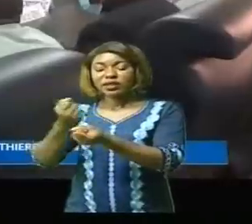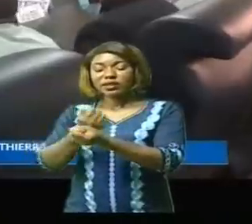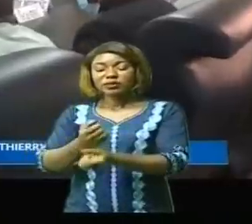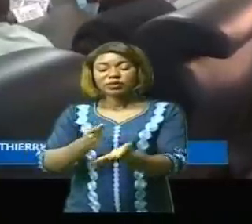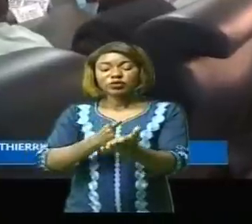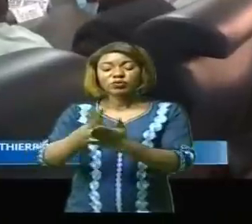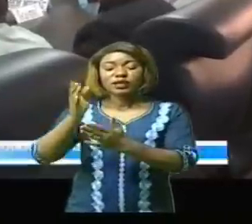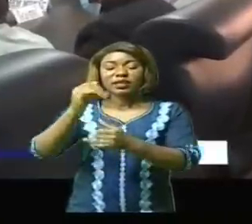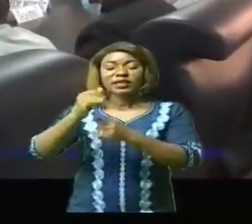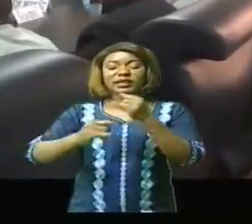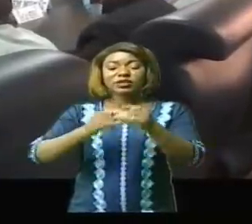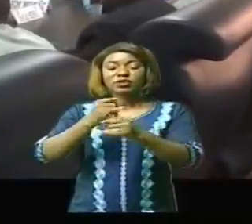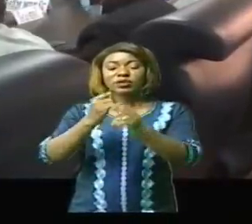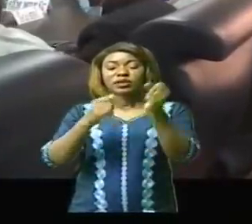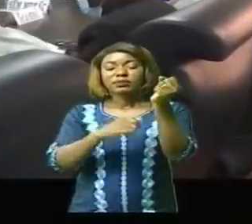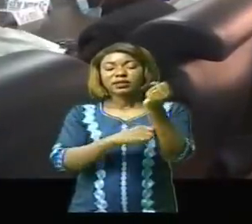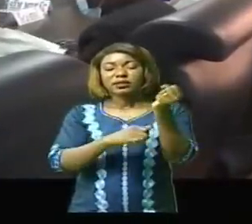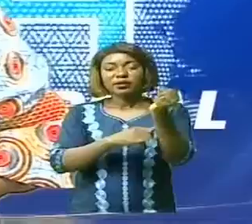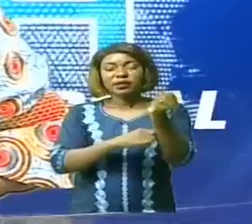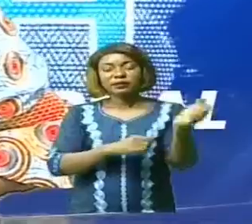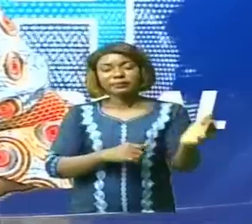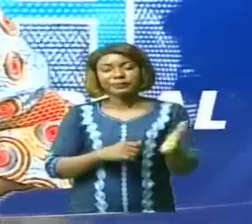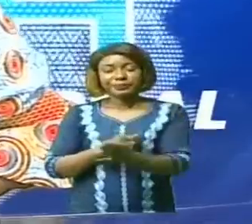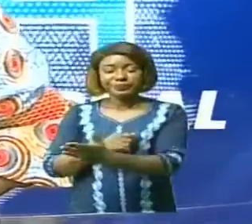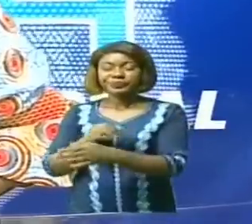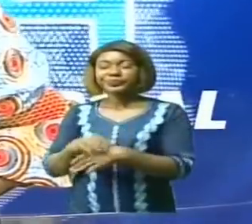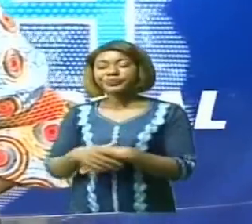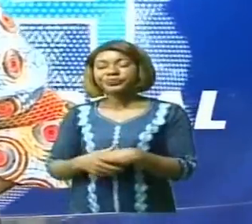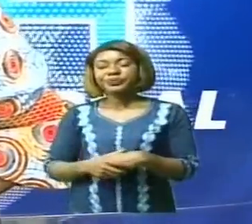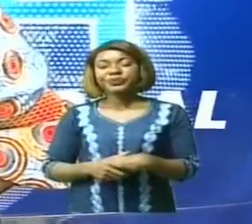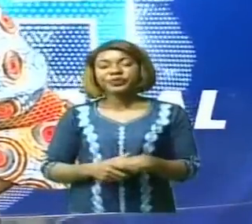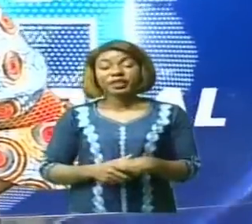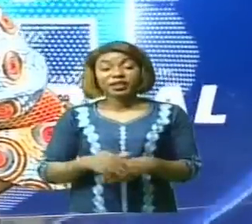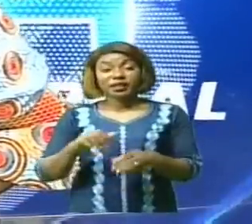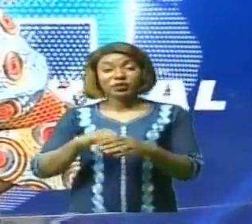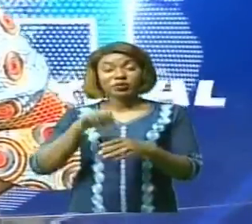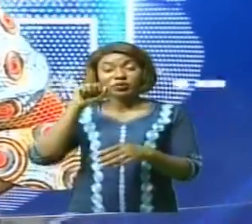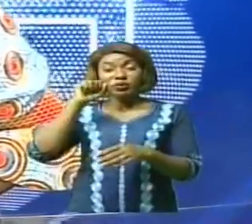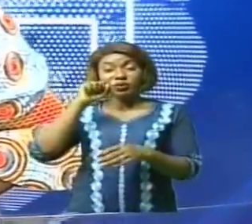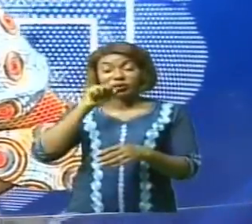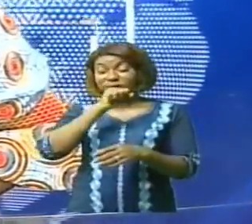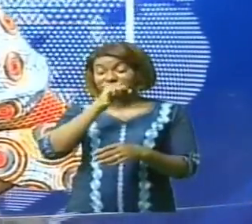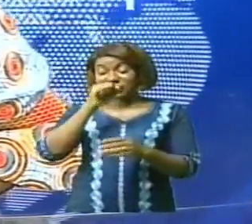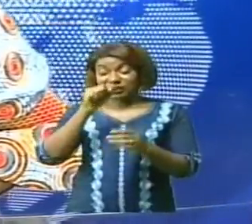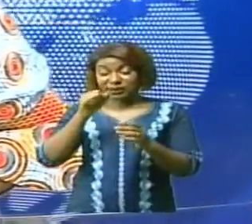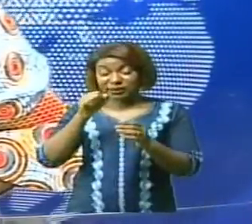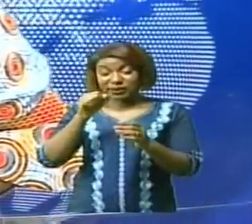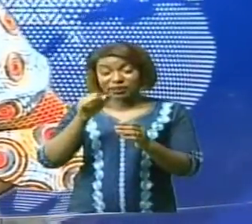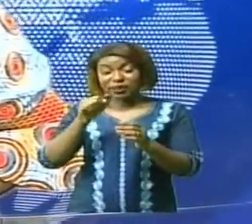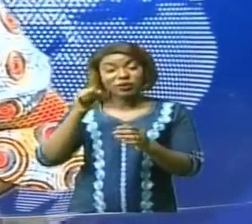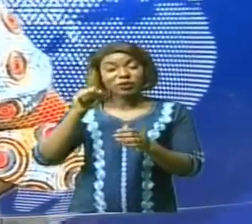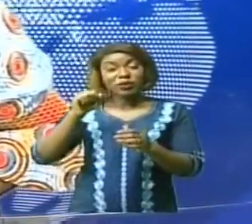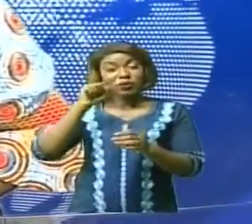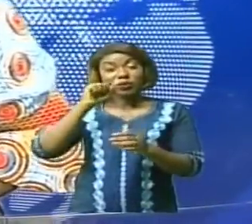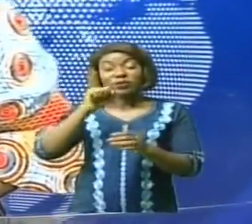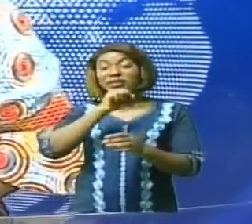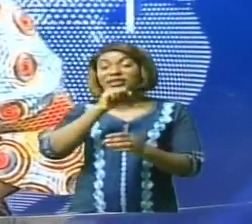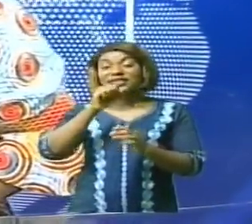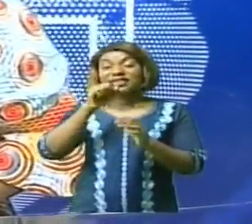droit international humanitaire. À la Chambre basse du Parlement, 5 députés nationaux invalidés